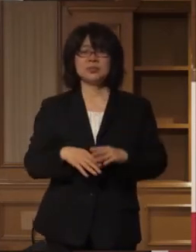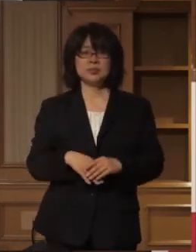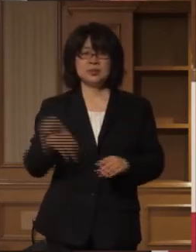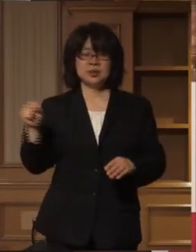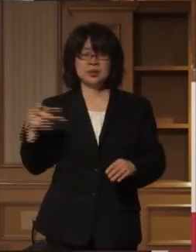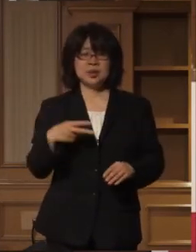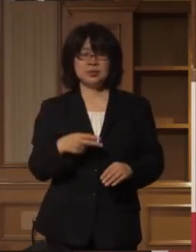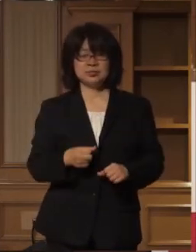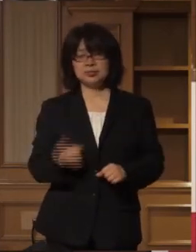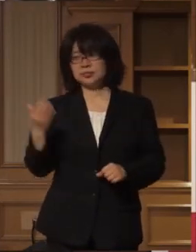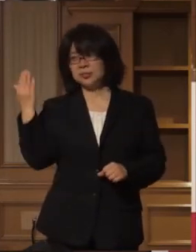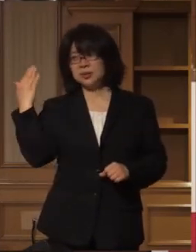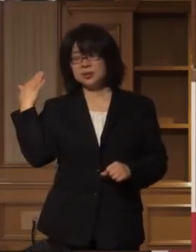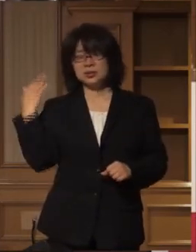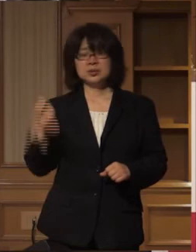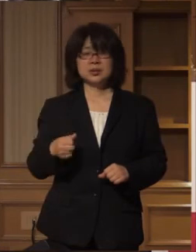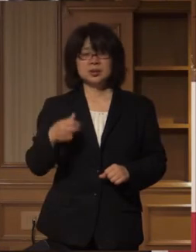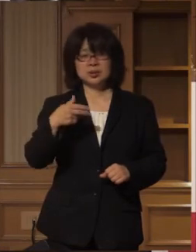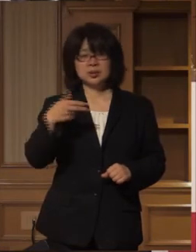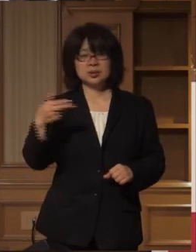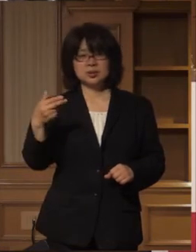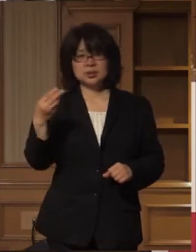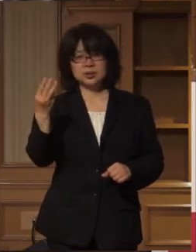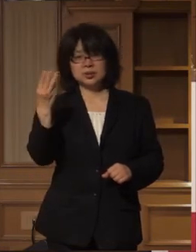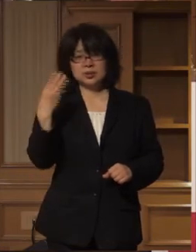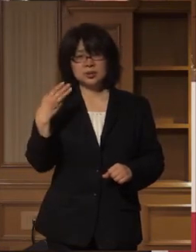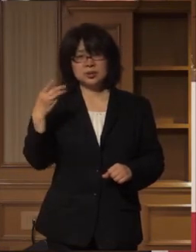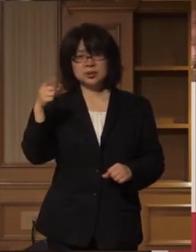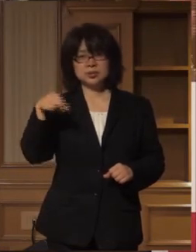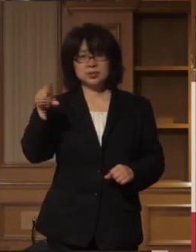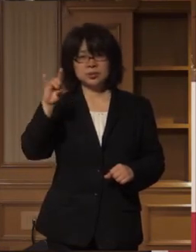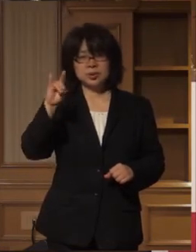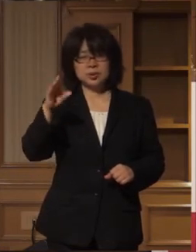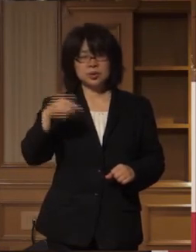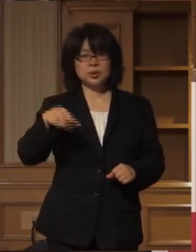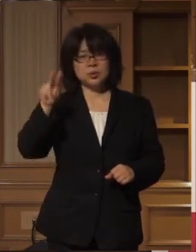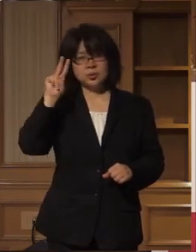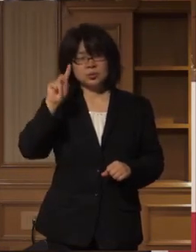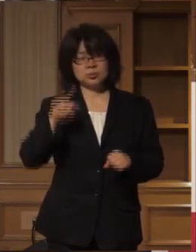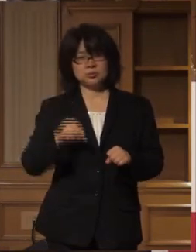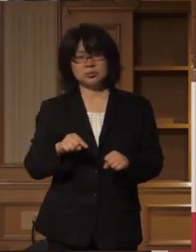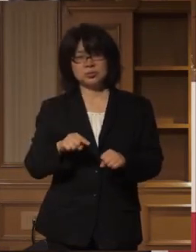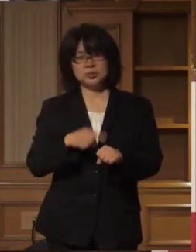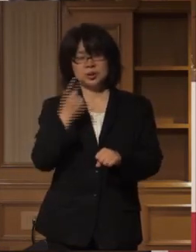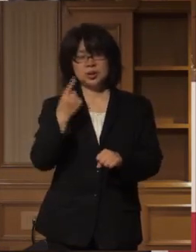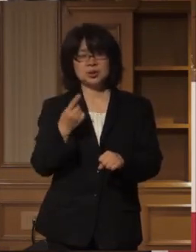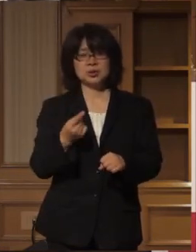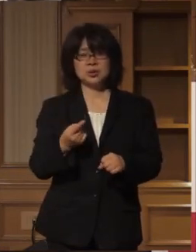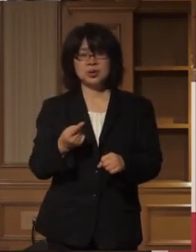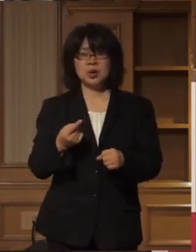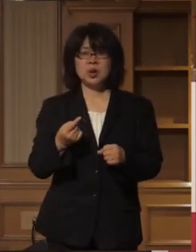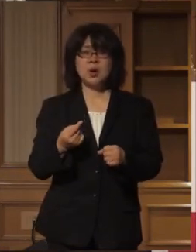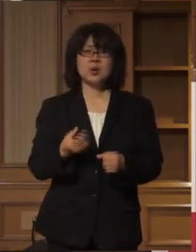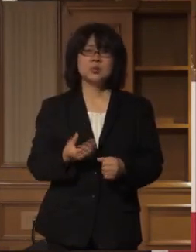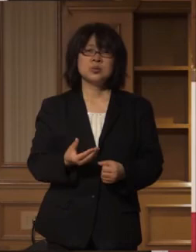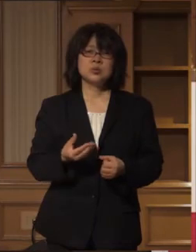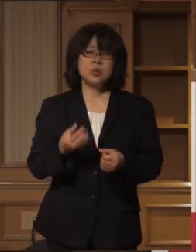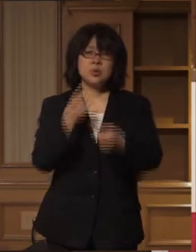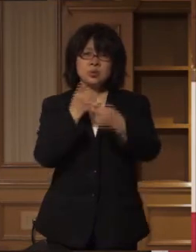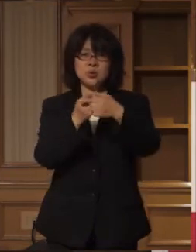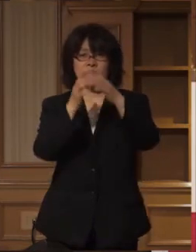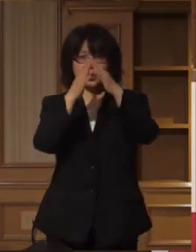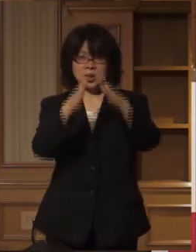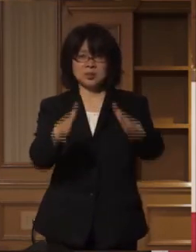言ったら、最初は殉教者の教会はちょっと難しいって言われてたんですけど、結果的には 両方とも開かれてですね、そしてこ